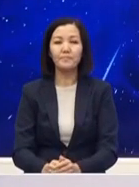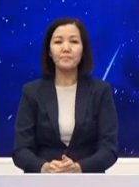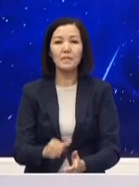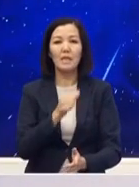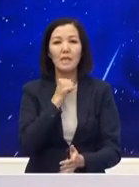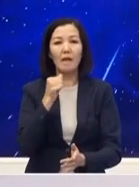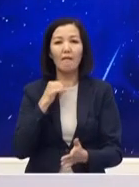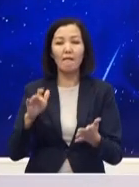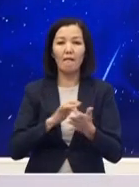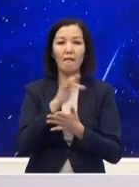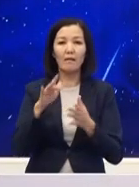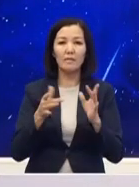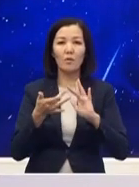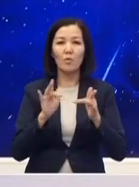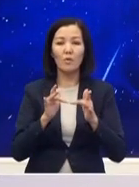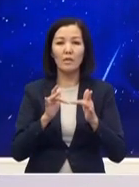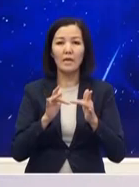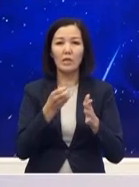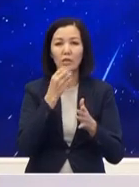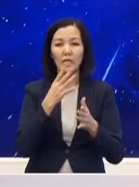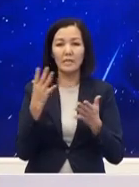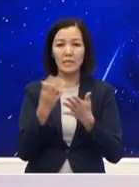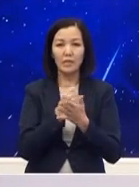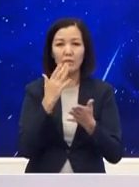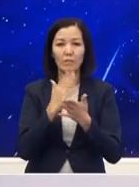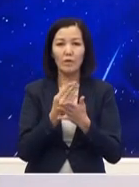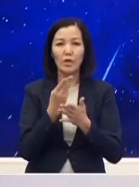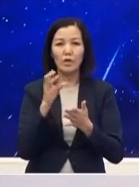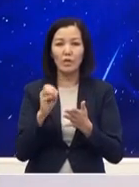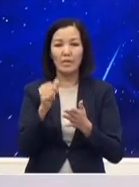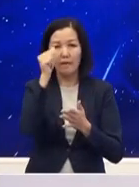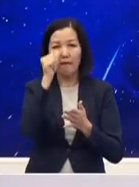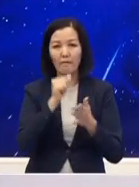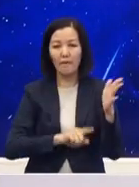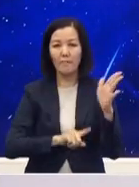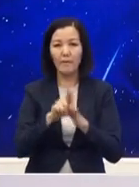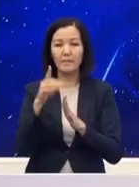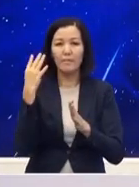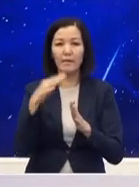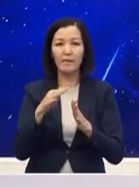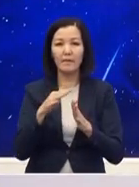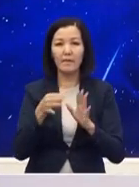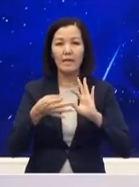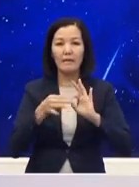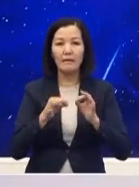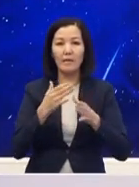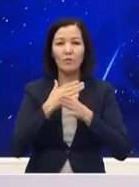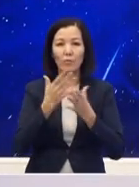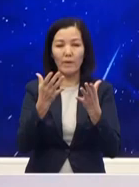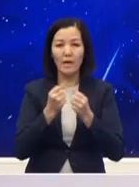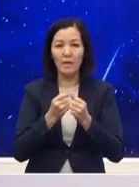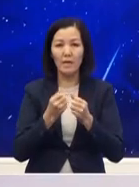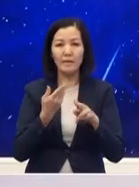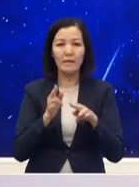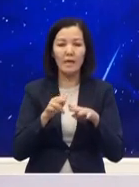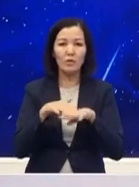Талғар қаласында онлайн қабылдау оң нәтиже беріп отыр. Шілде айынан бері өңірде 40-тан аса адам нақты көмек алған. Яғни